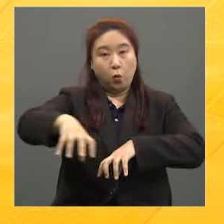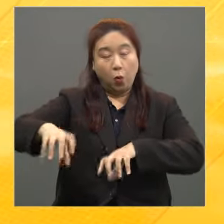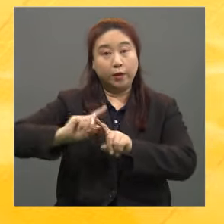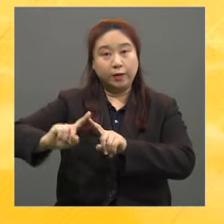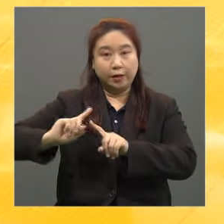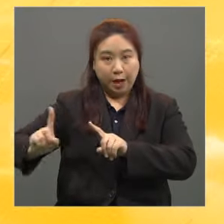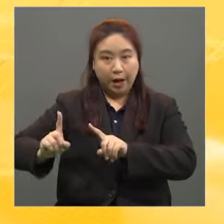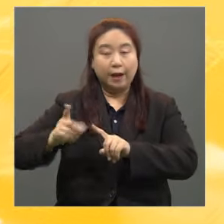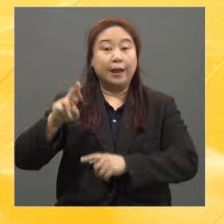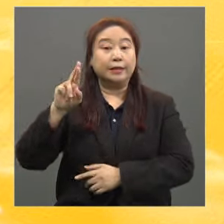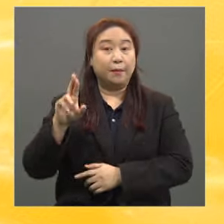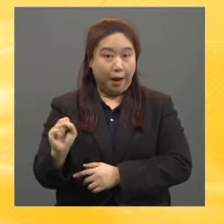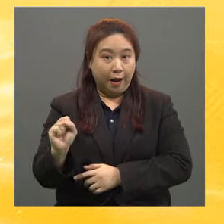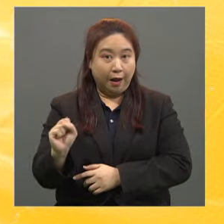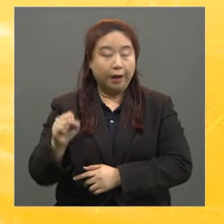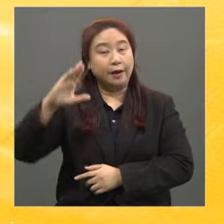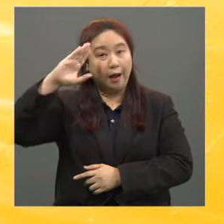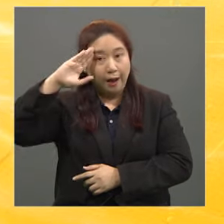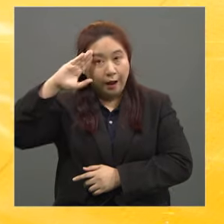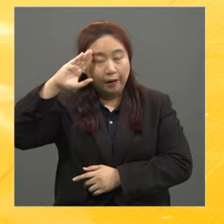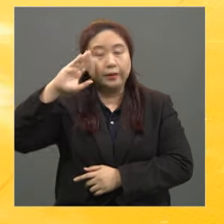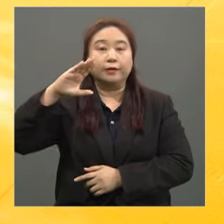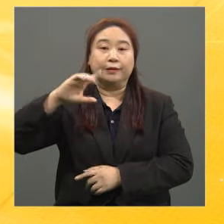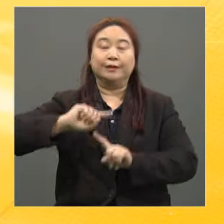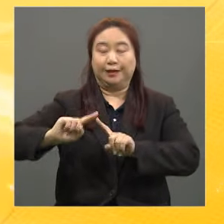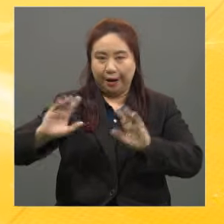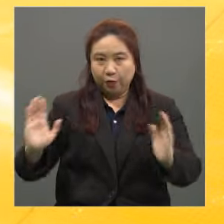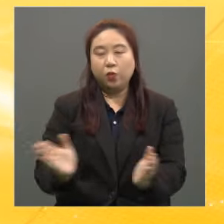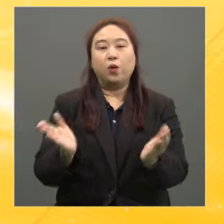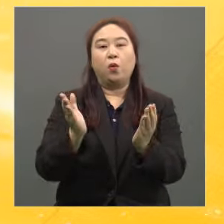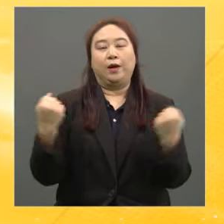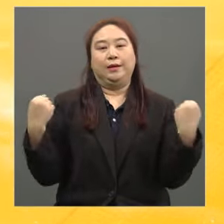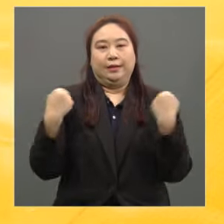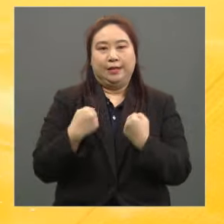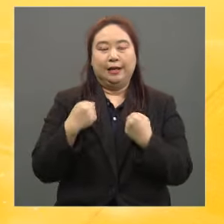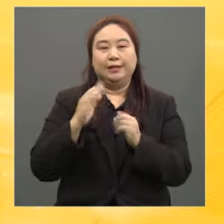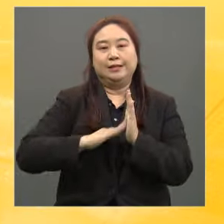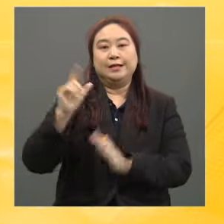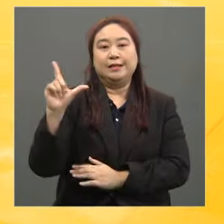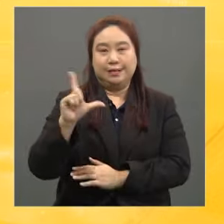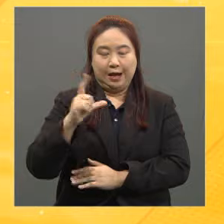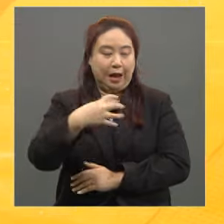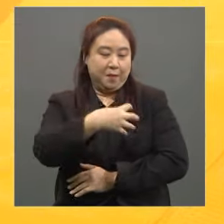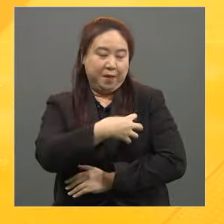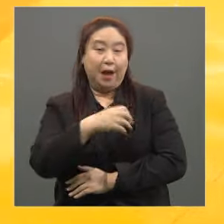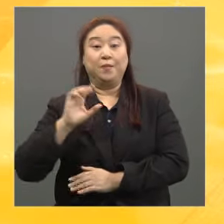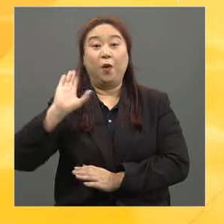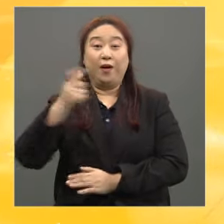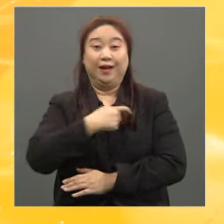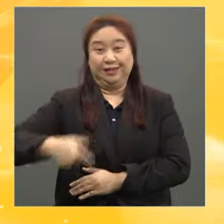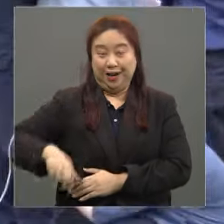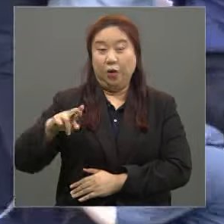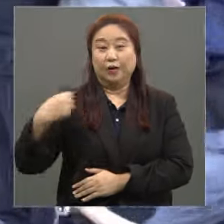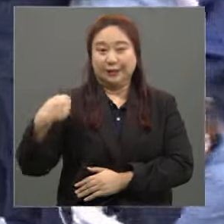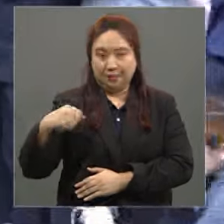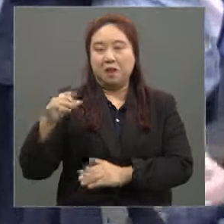รวมทั้งรัฐสภาหน่วยงานความมั่นคงดรงค์แต่งกายด้วยเสื้อสีเหลืองประดับตราสัญลักษณ์โดยพร้อมเพรียงกันครับนาย